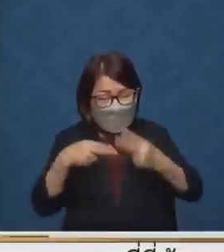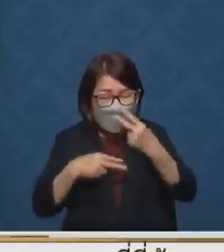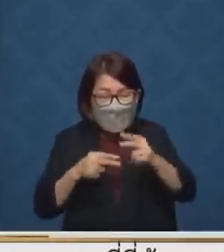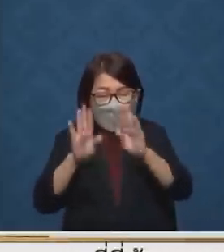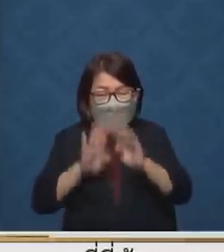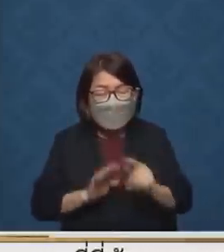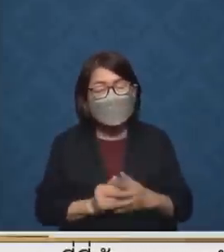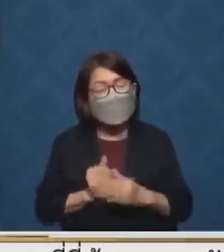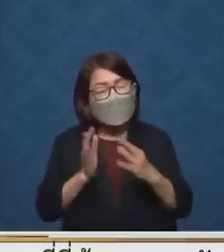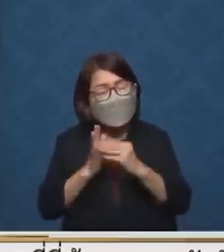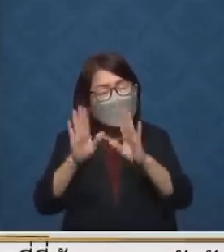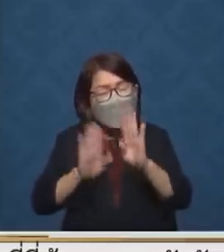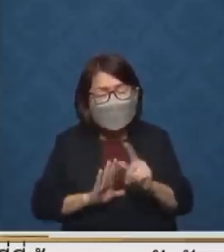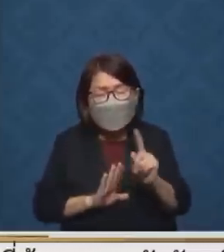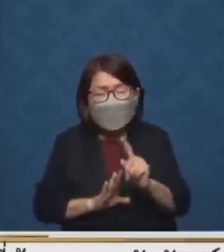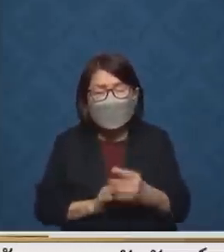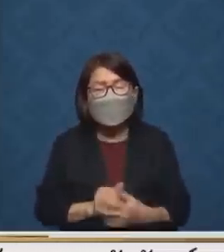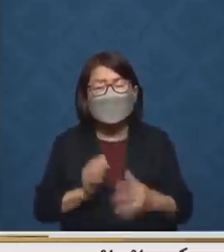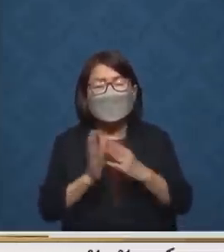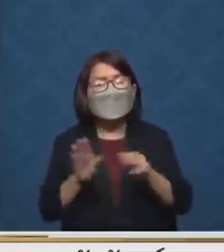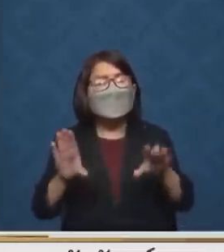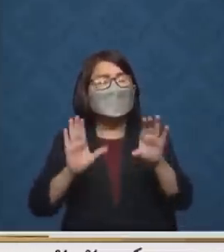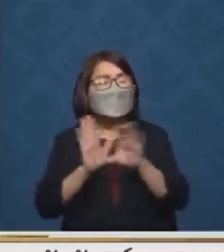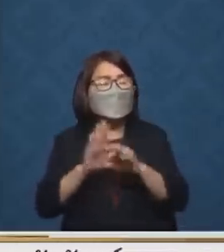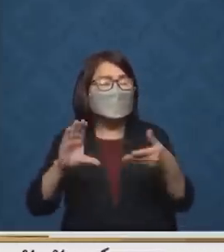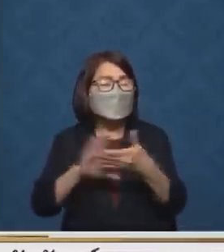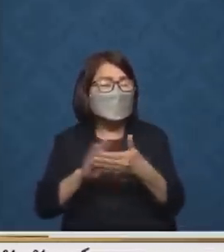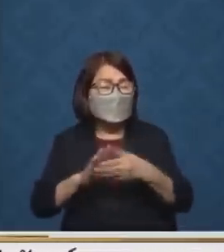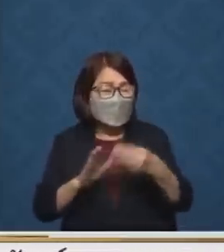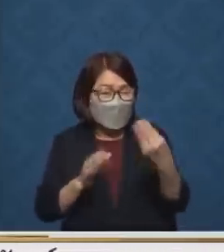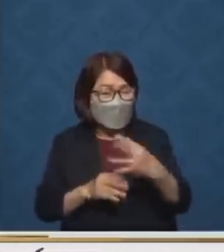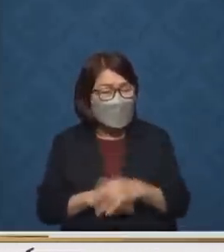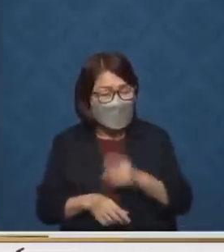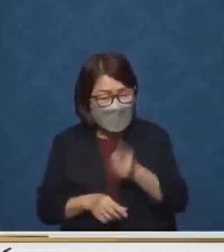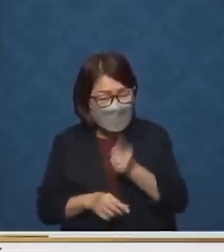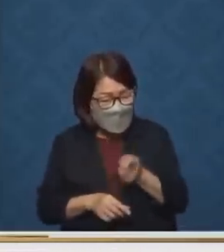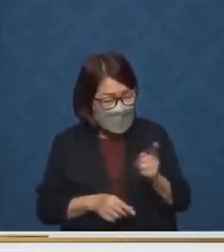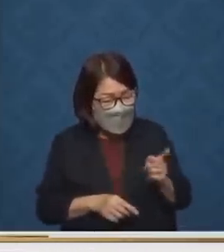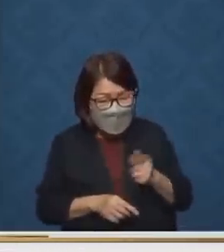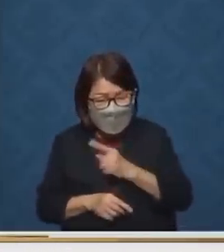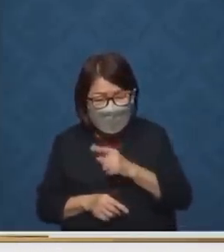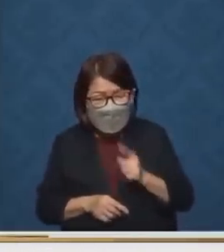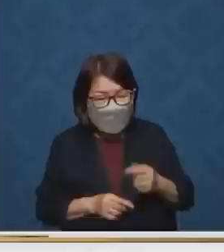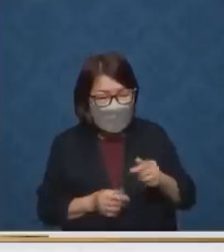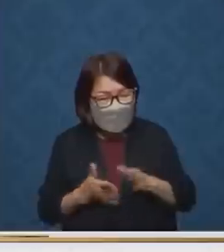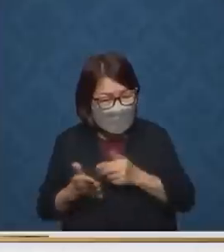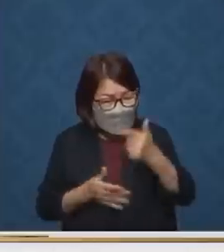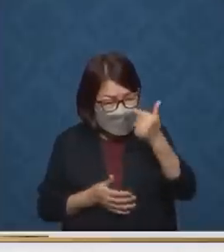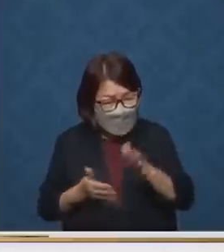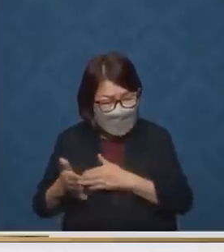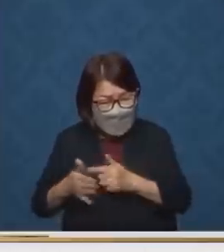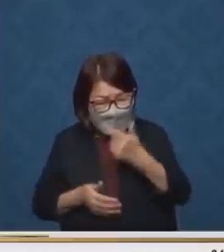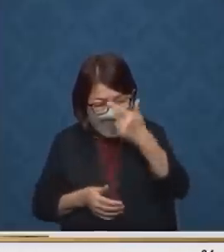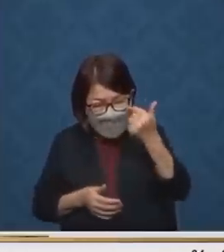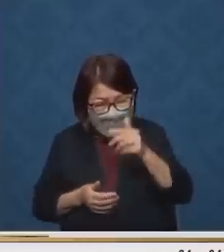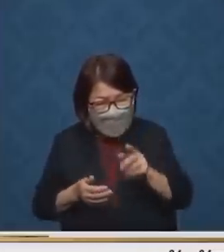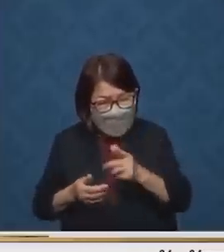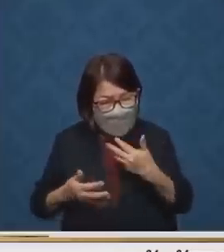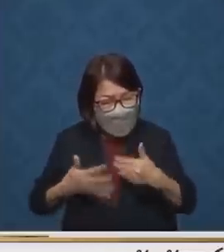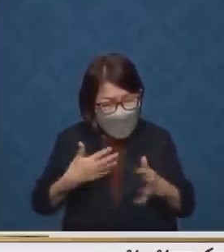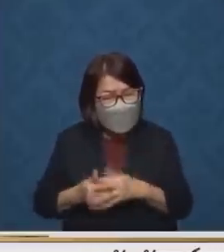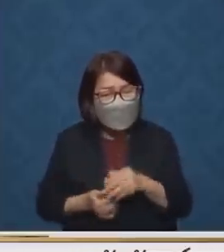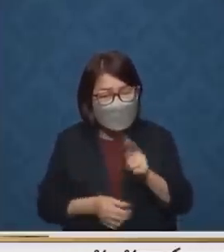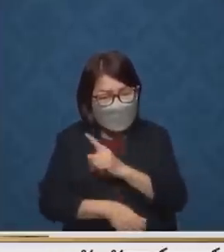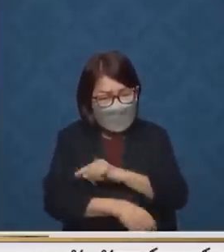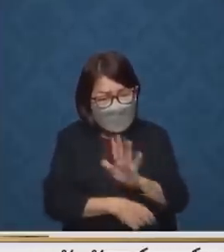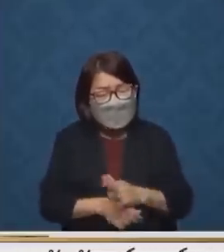อบรม ในสได์ ทผมบอก ต้ทำแบบนี้นะ มิติ ดำ มิติ ธาาิติ อะไรอย่นี้นะครัแล้วก็ performances ต้องไปHer